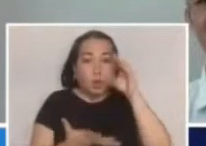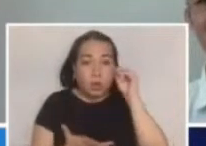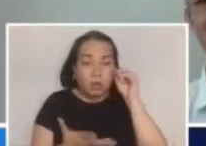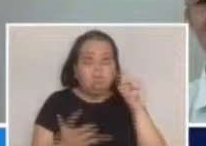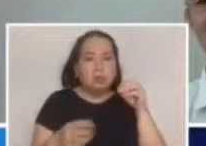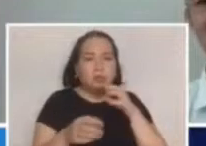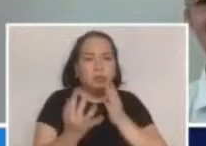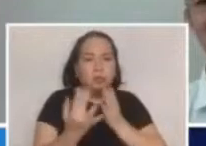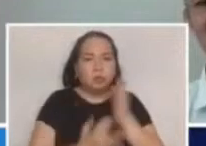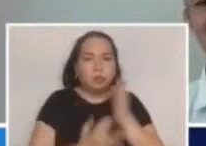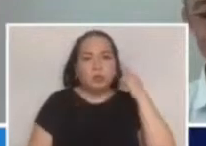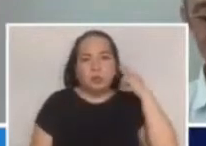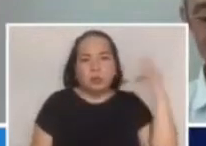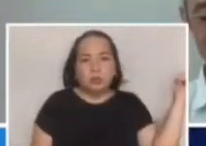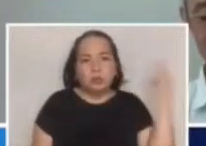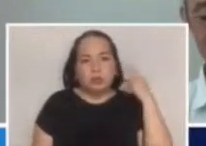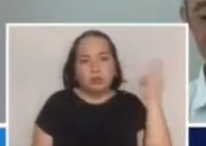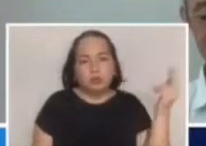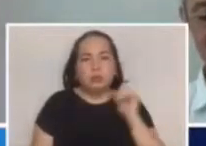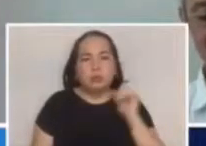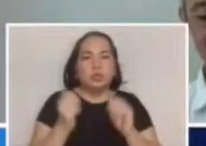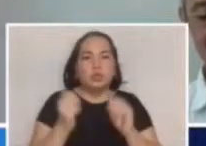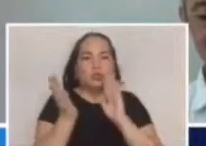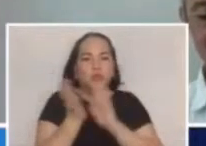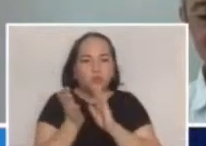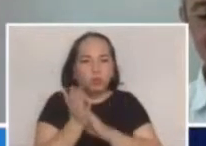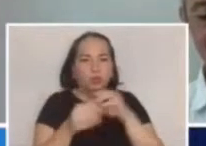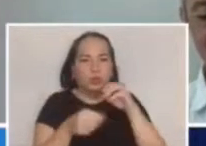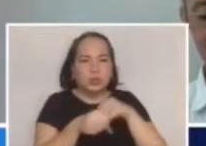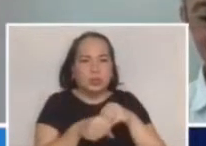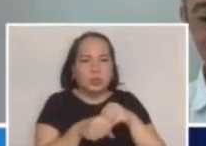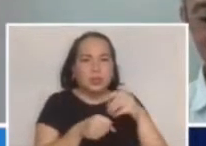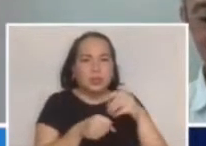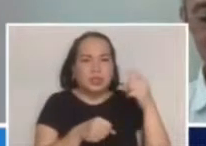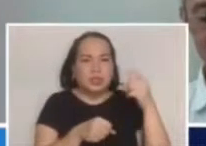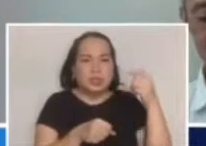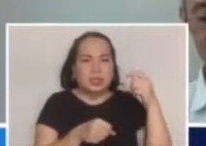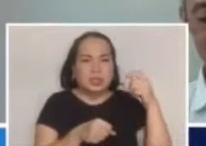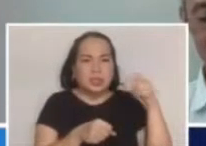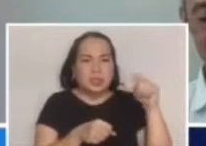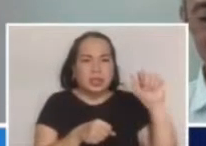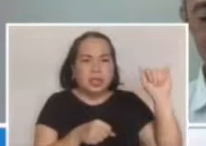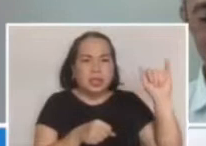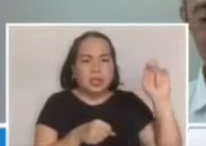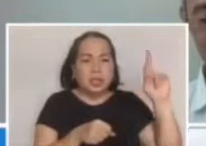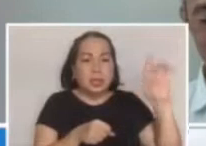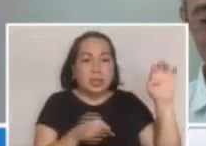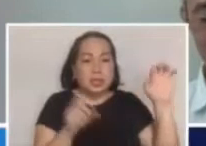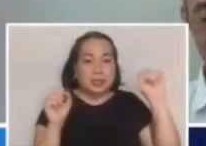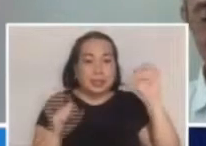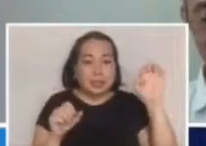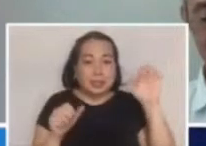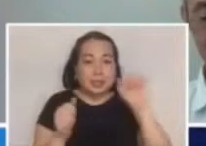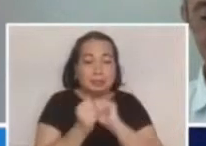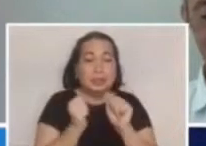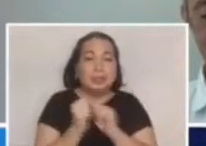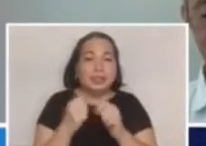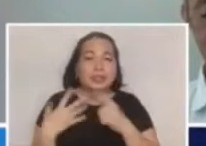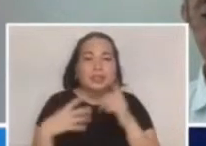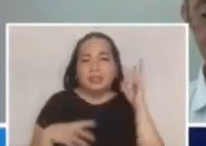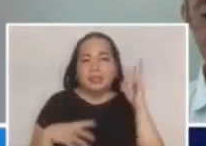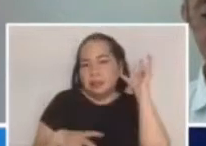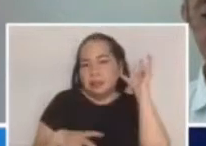may new normal na. At isa sa mga aspeto ng buhay ng ating lipunan at talagang